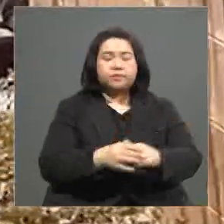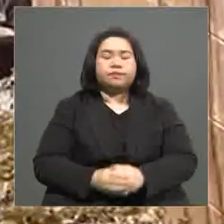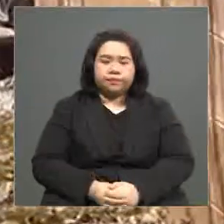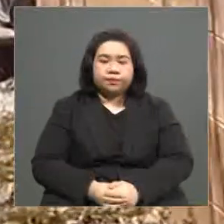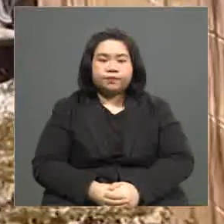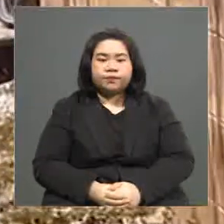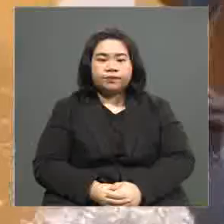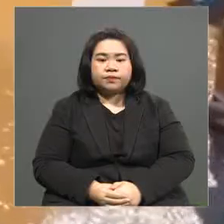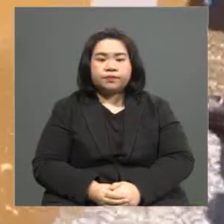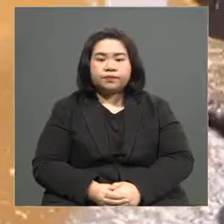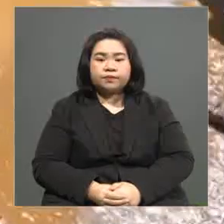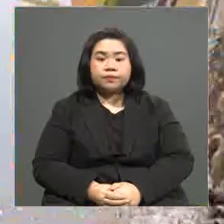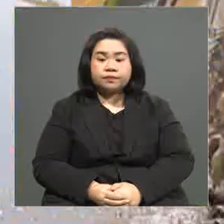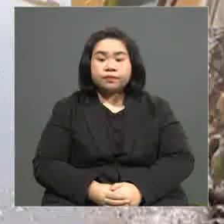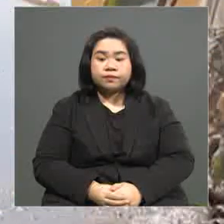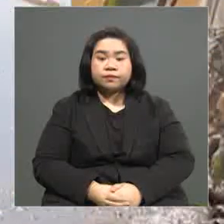อกกันค่ะ